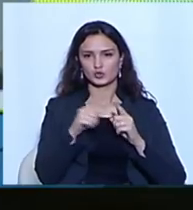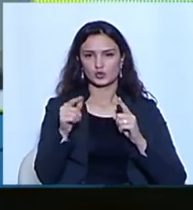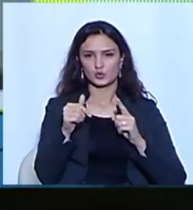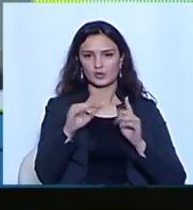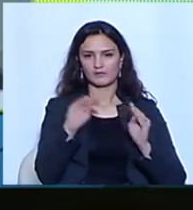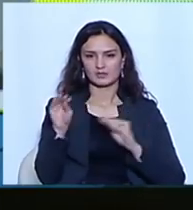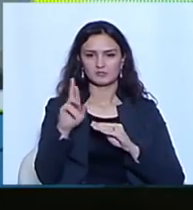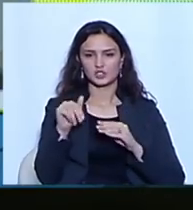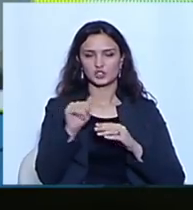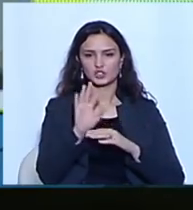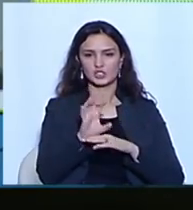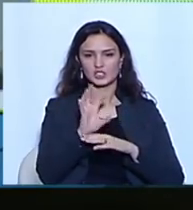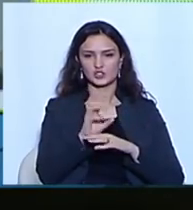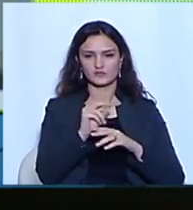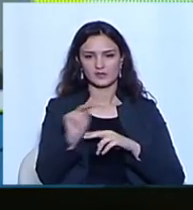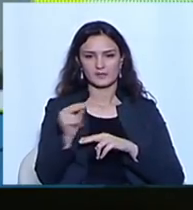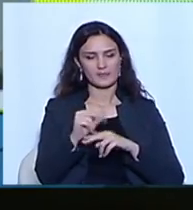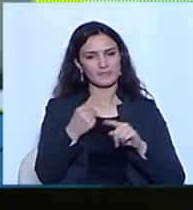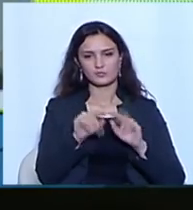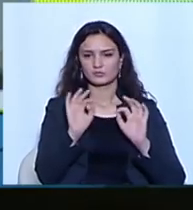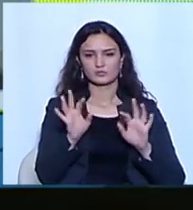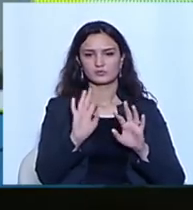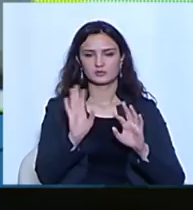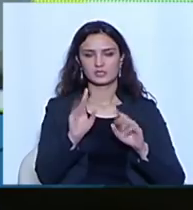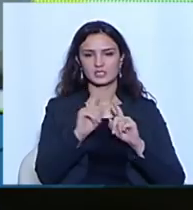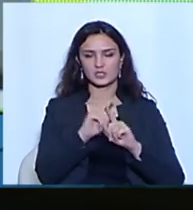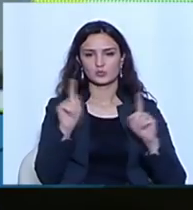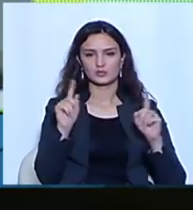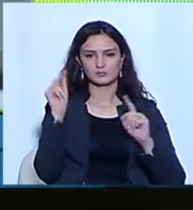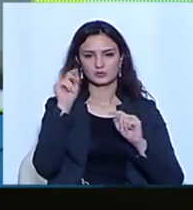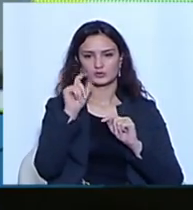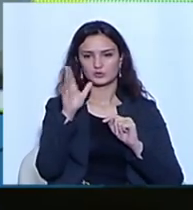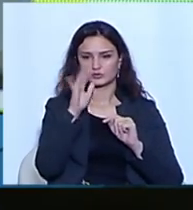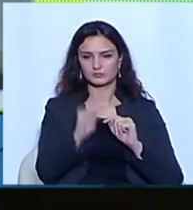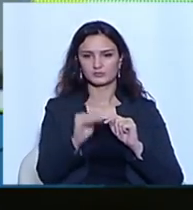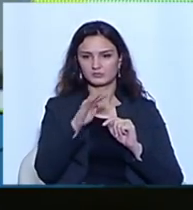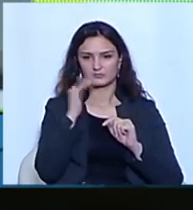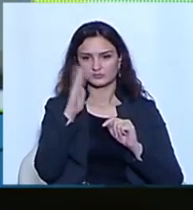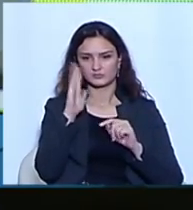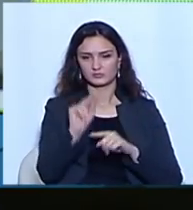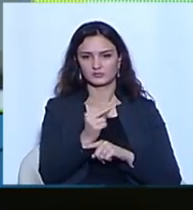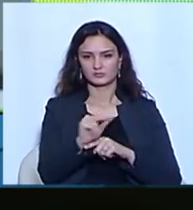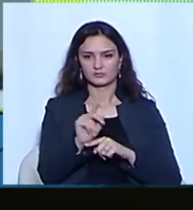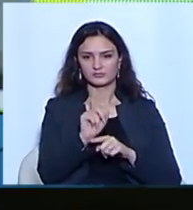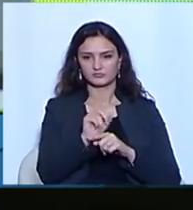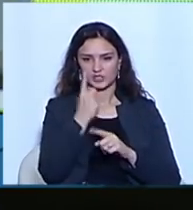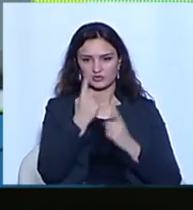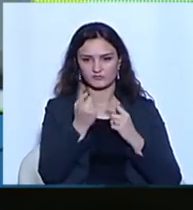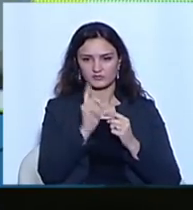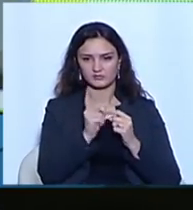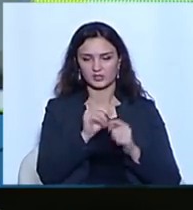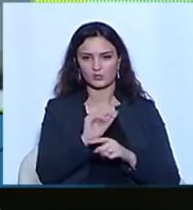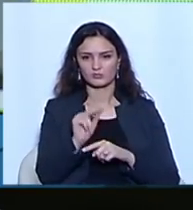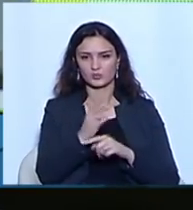და შენიშნებს აძლევ. არც ამაში. განსაკუთრებით სასკოლო პერიოდში ძალიან ბევრი მშობელი ხო ამას ამბობს, რომ